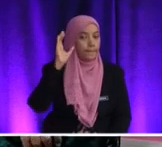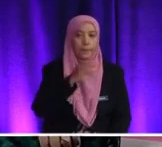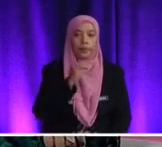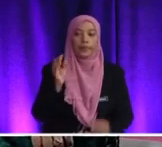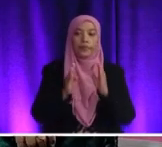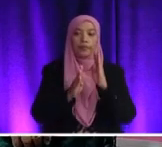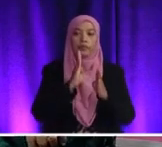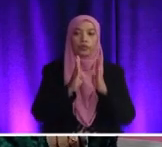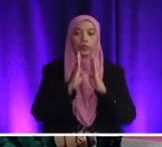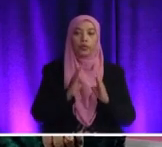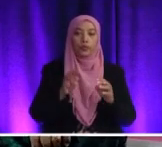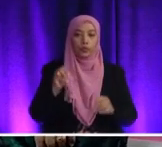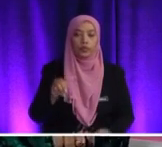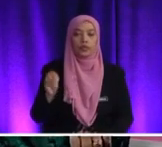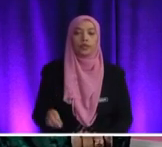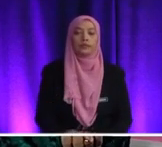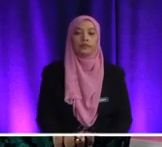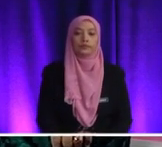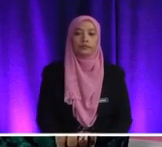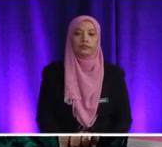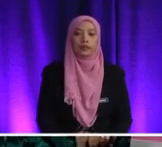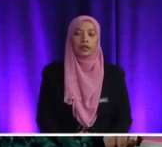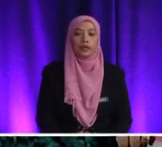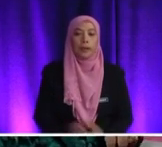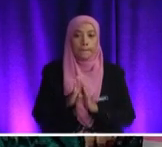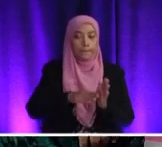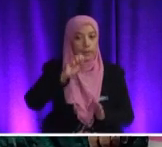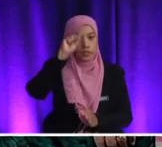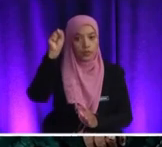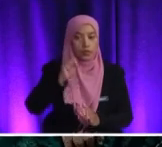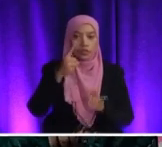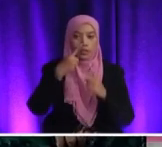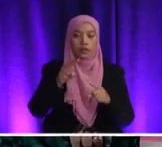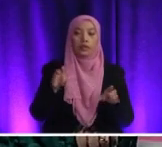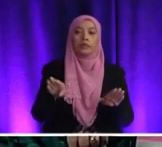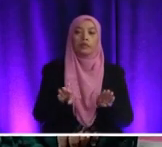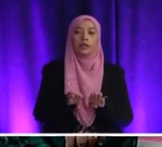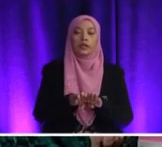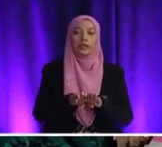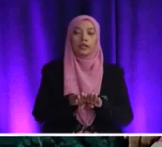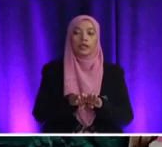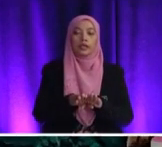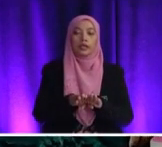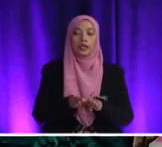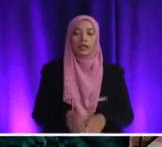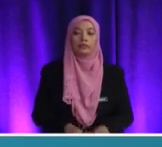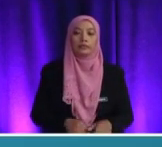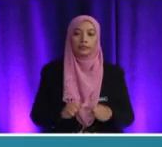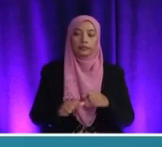stendec pembelajaran kita pada hari ini ialah bazooka Jawa dalam pelbagai situasi untuk